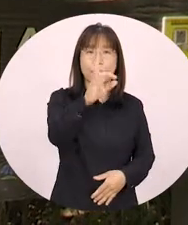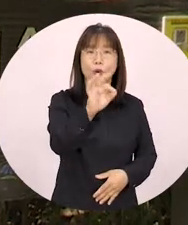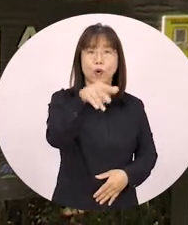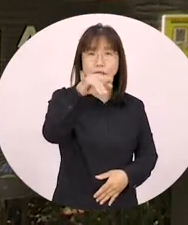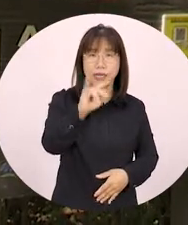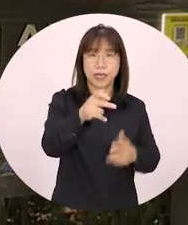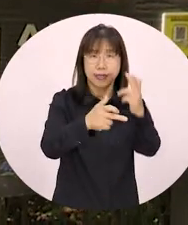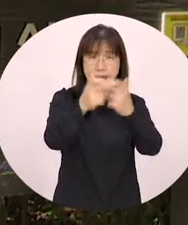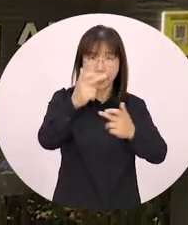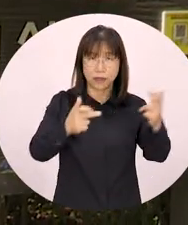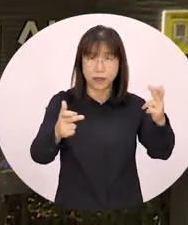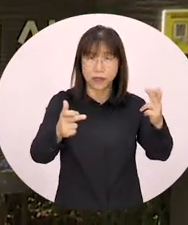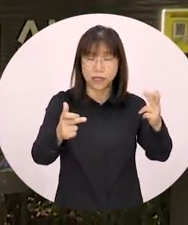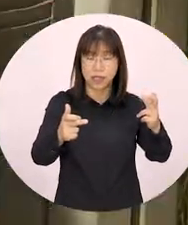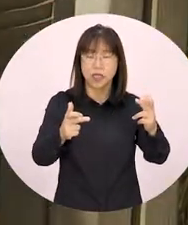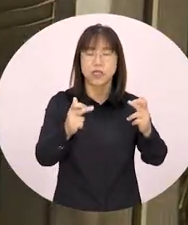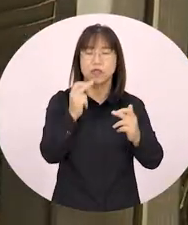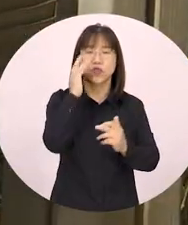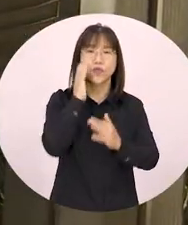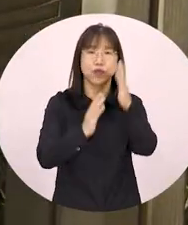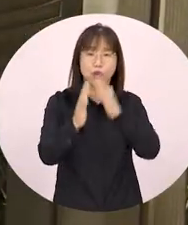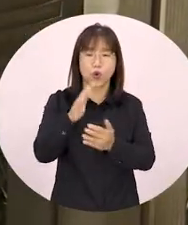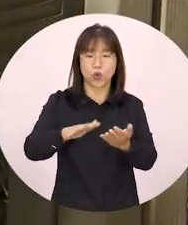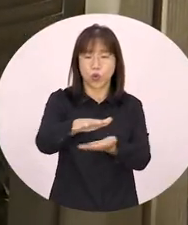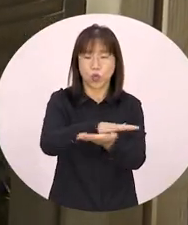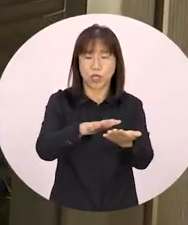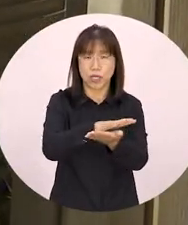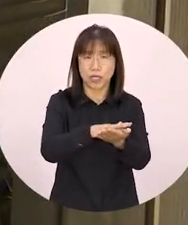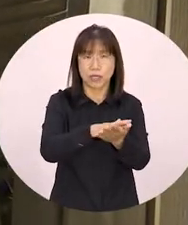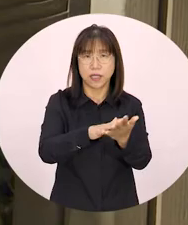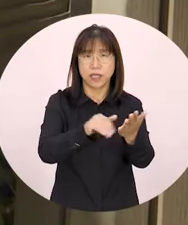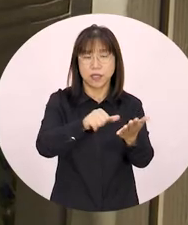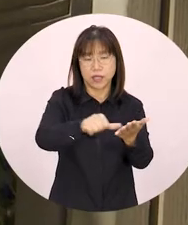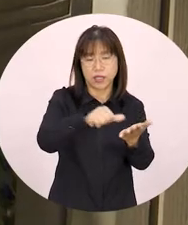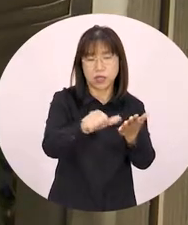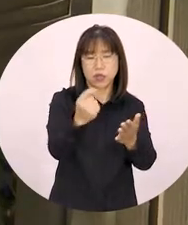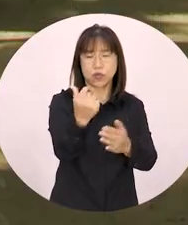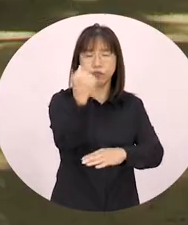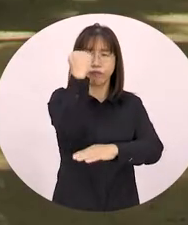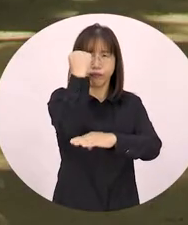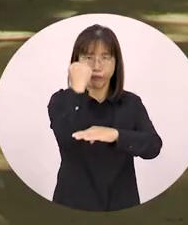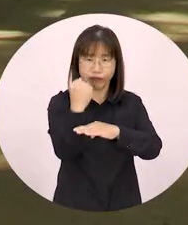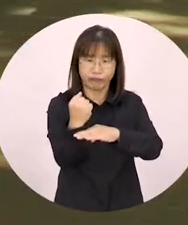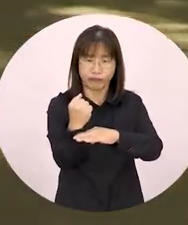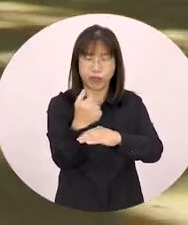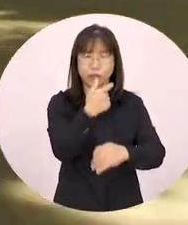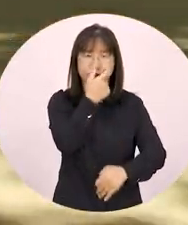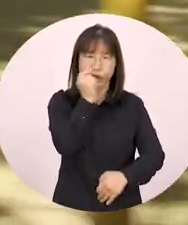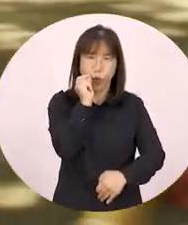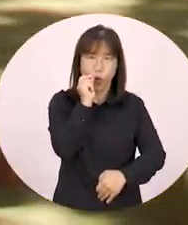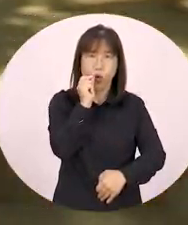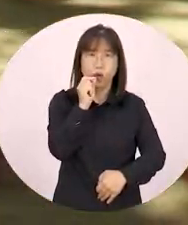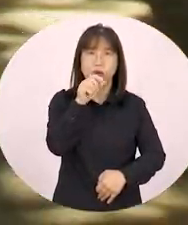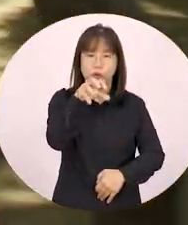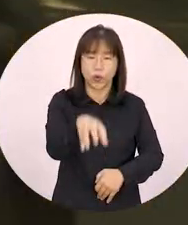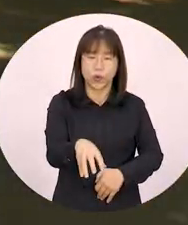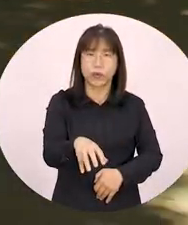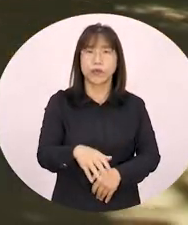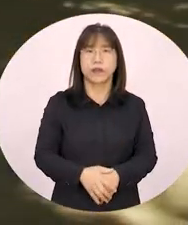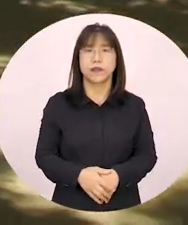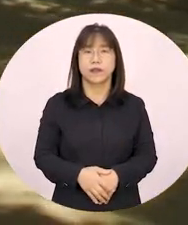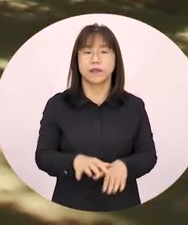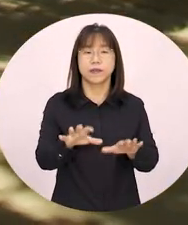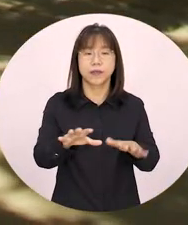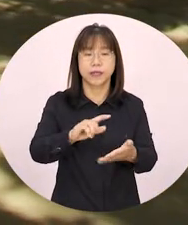그동안 봉제산 숲속 놀이터는 놀이시설들이 노후화되고 주민들을 위한 편의시설이 많이 부족한 상황이었습니다.